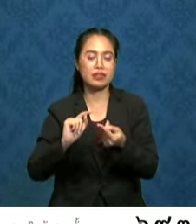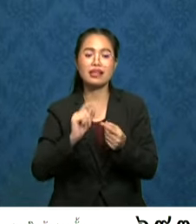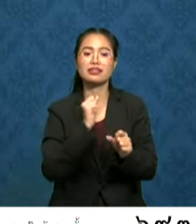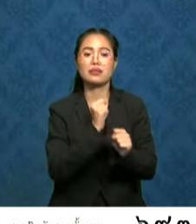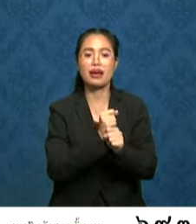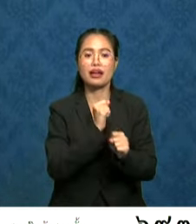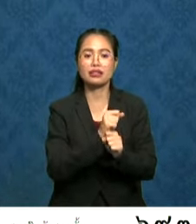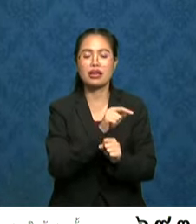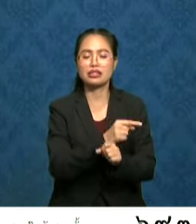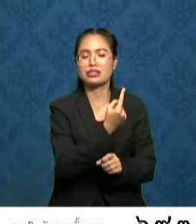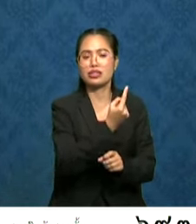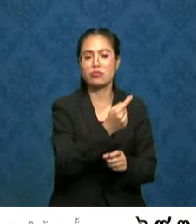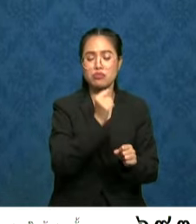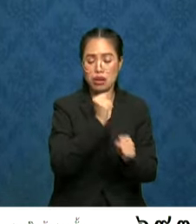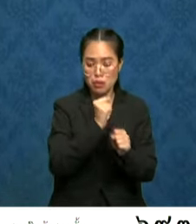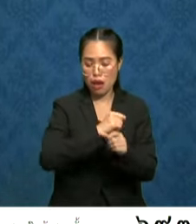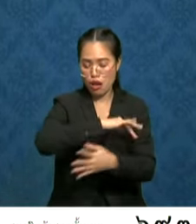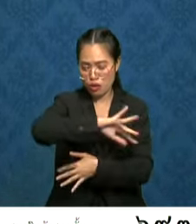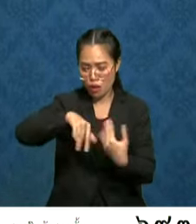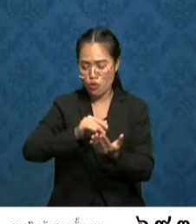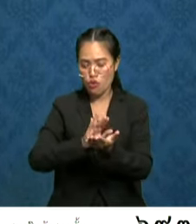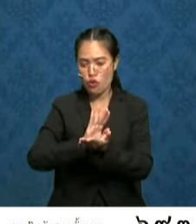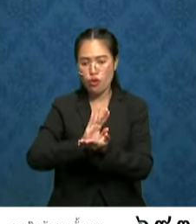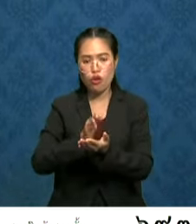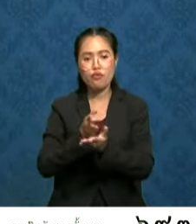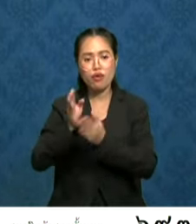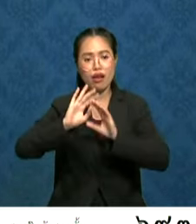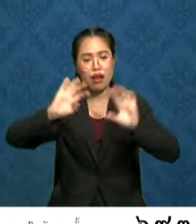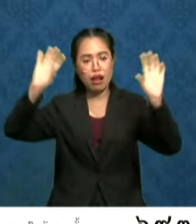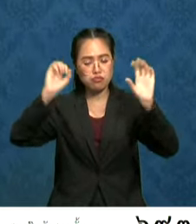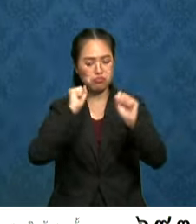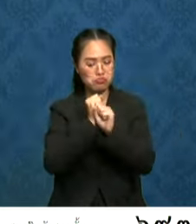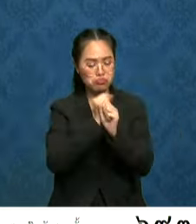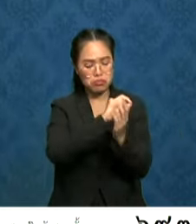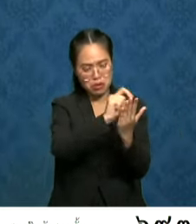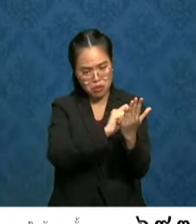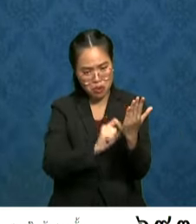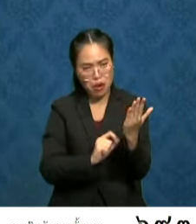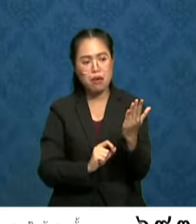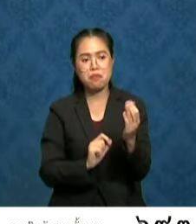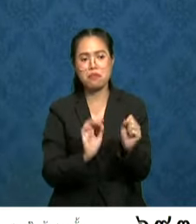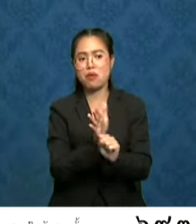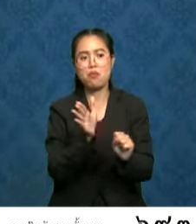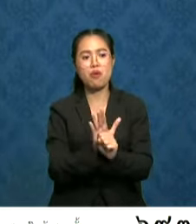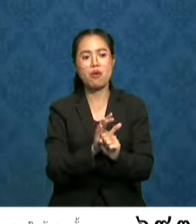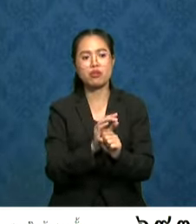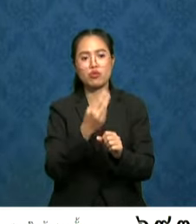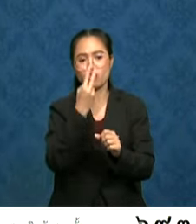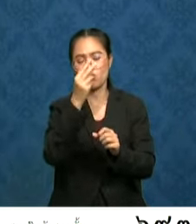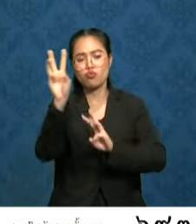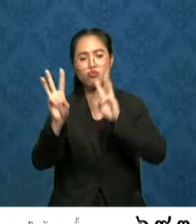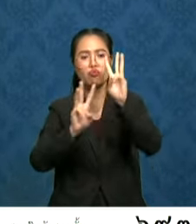ที่เป็นแค่ส่วนนึงเท่านั้นเพราะผลงานทั้งหมดนั้นมันมีมากเกินกว่าจะที่ใส่ไว้ในหน้าเดียวแต่ที่ว่างเหลือเพียบเลยนะคข้างล่างข้างบน